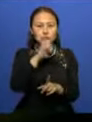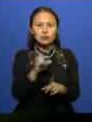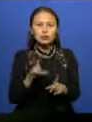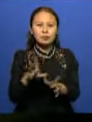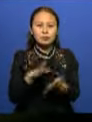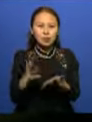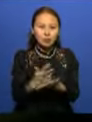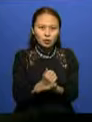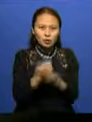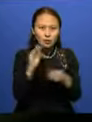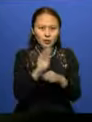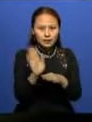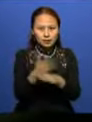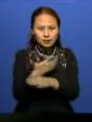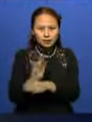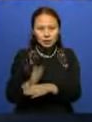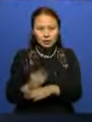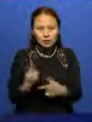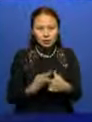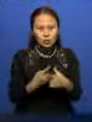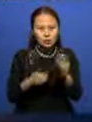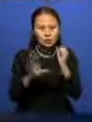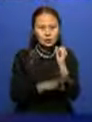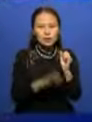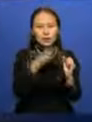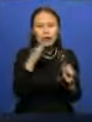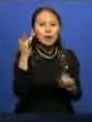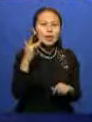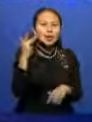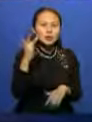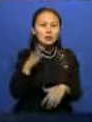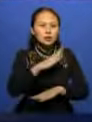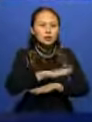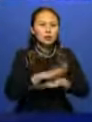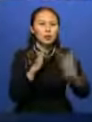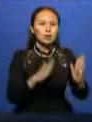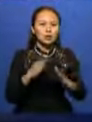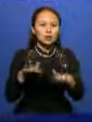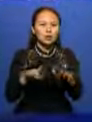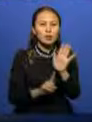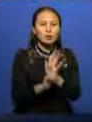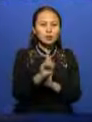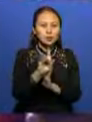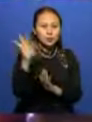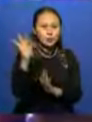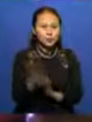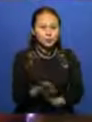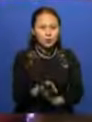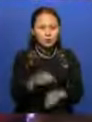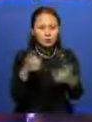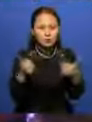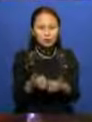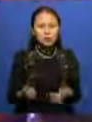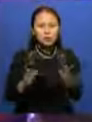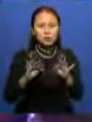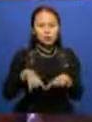алынды. Олардың жеке бастары анықталуда. Айта кетейік, соңғы кездері Америкада тәртіп сақшыларына шабуыл жасау оқиғалары жиелеп кетті. Ресми